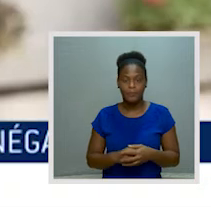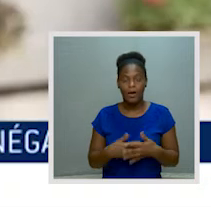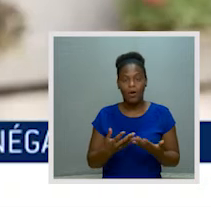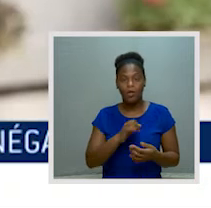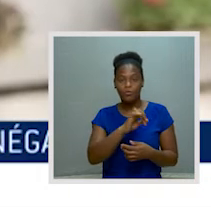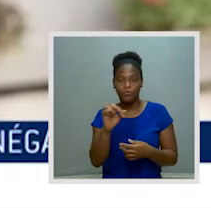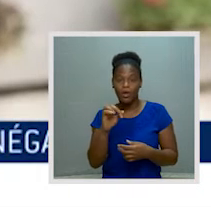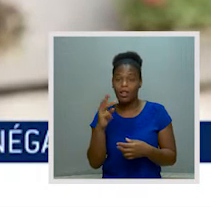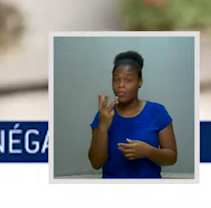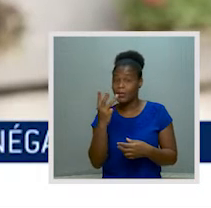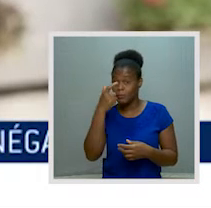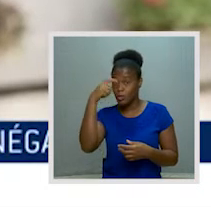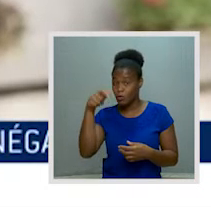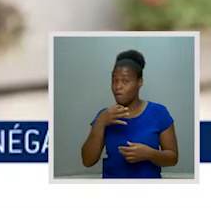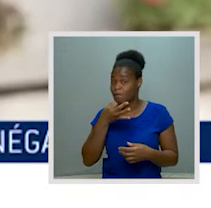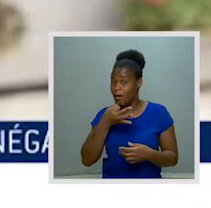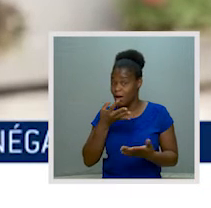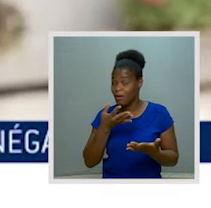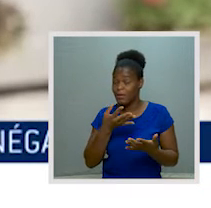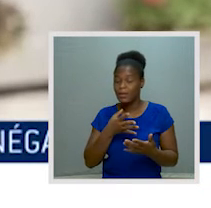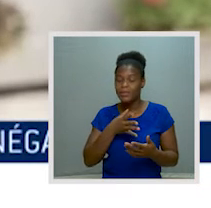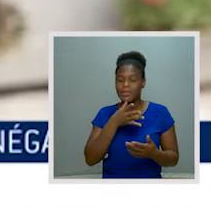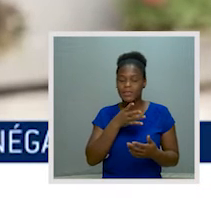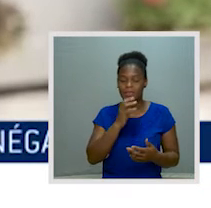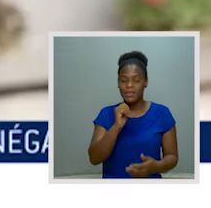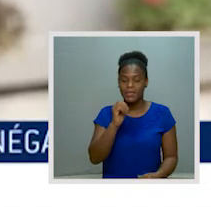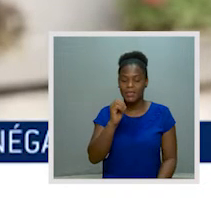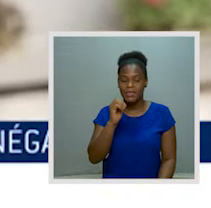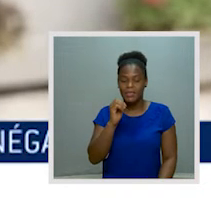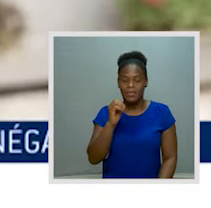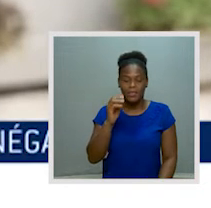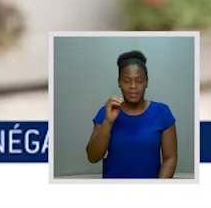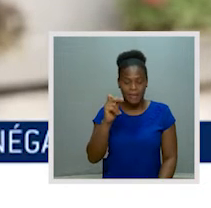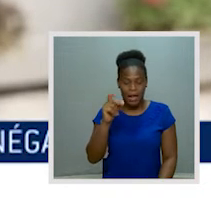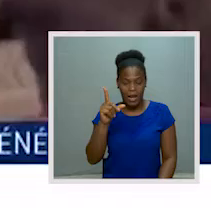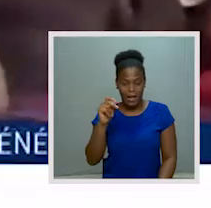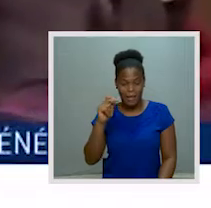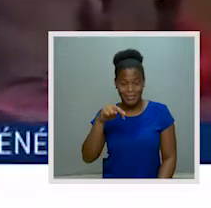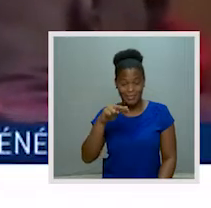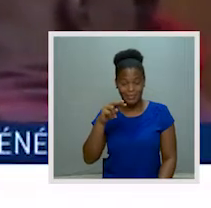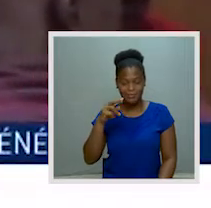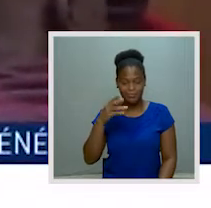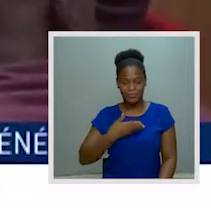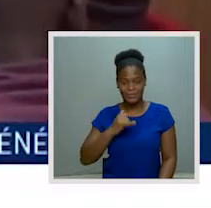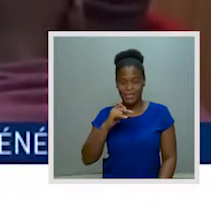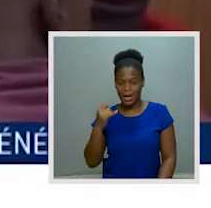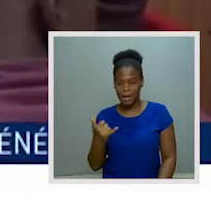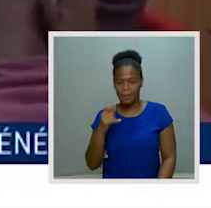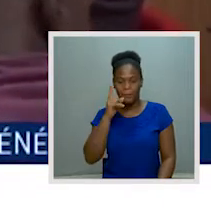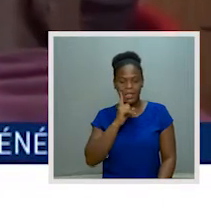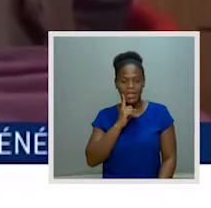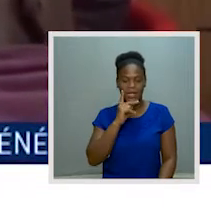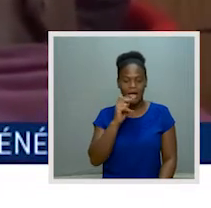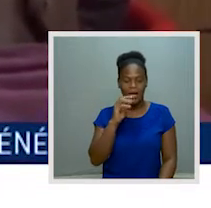faire son devoir de mission publique. Mais je pense que ça, c'est un devoir de mission publique que fait le service privé. L'État a mis en place